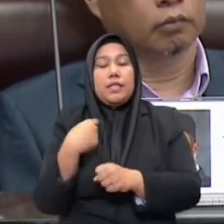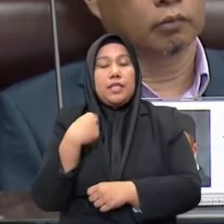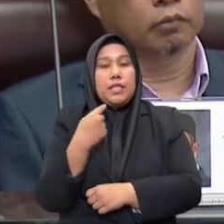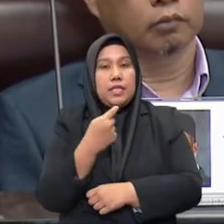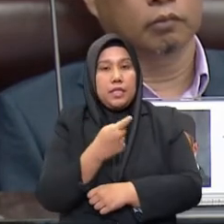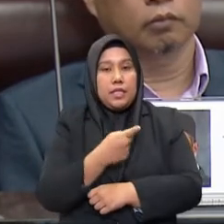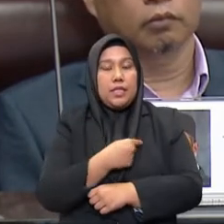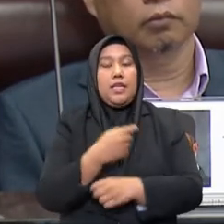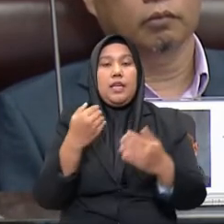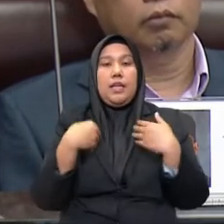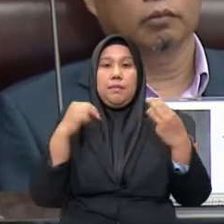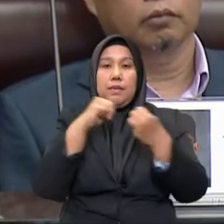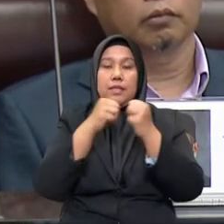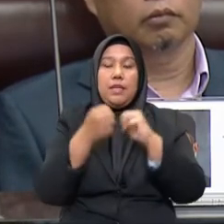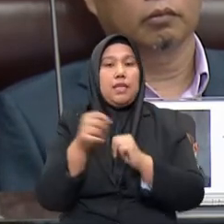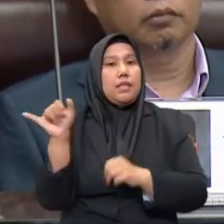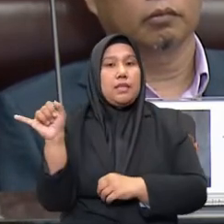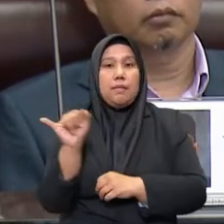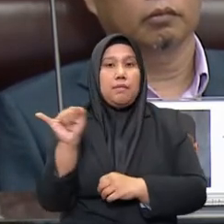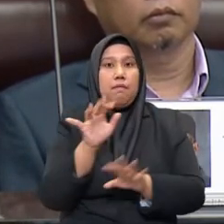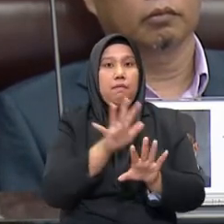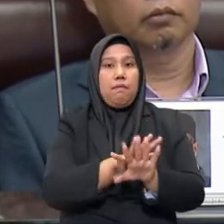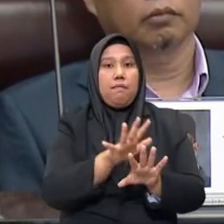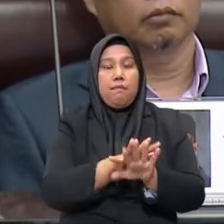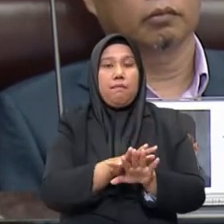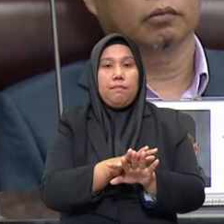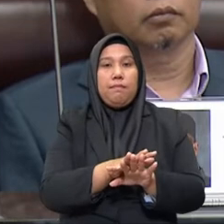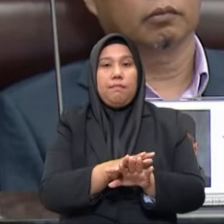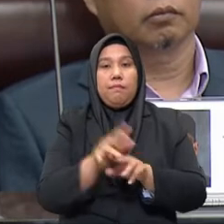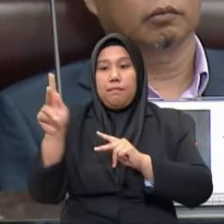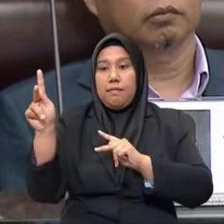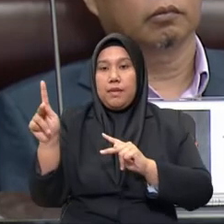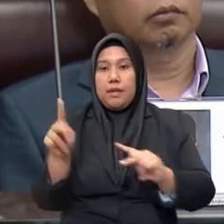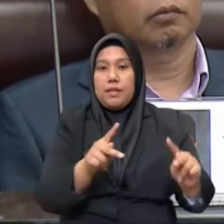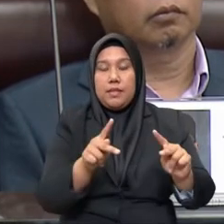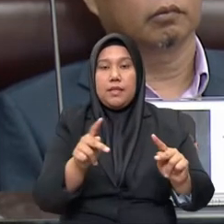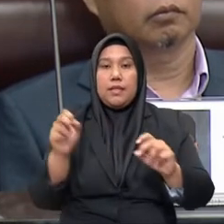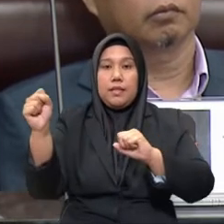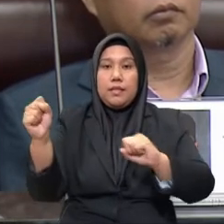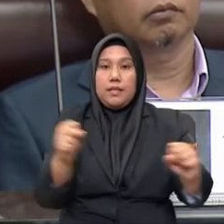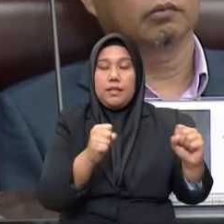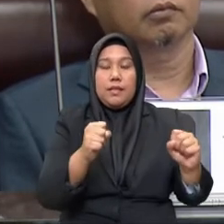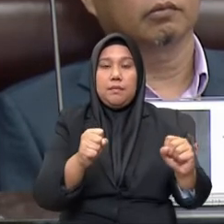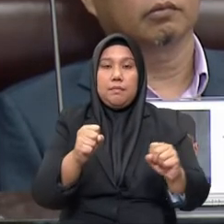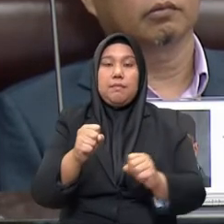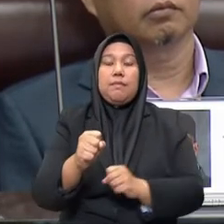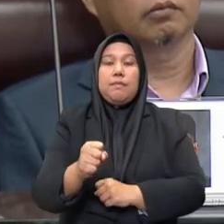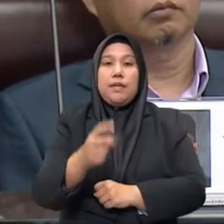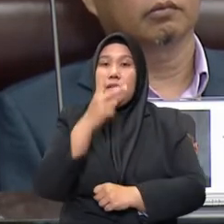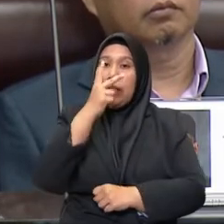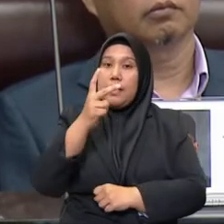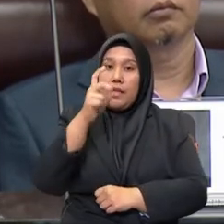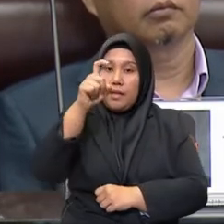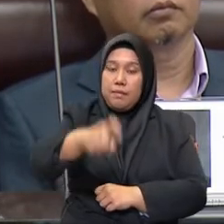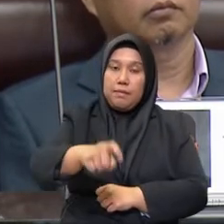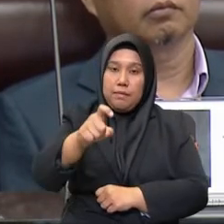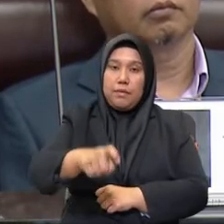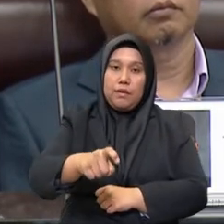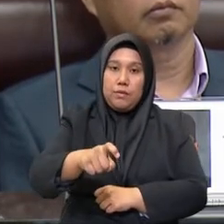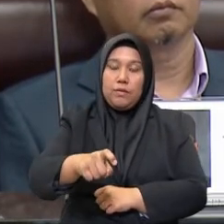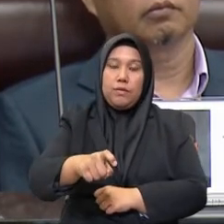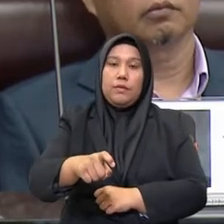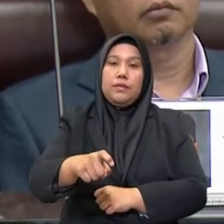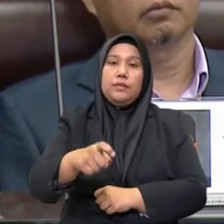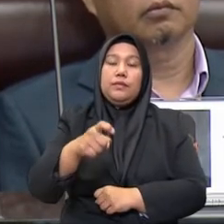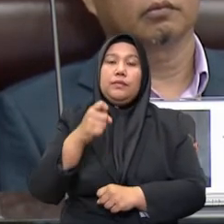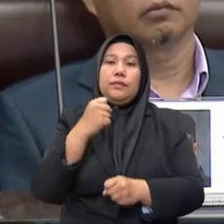lambatkan pula. So bagi saya, perancangan strategik untuk melihat keperluan market untuk jururawat ini perlu